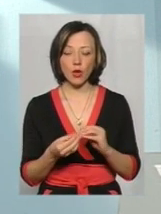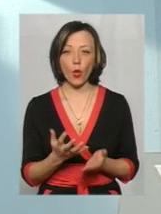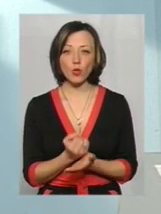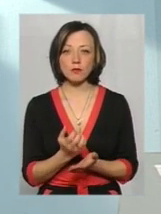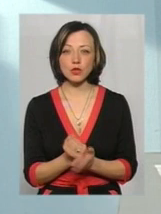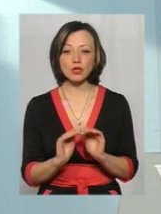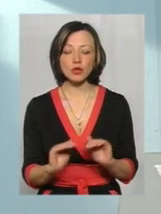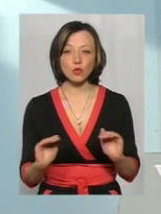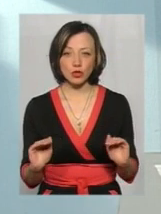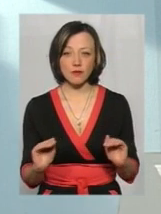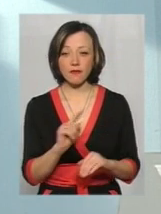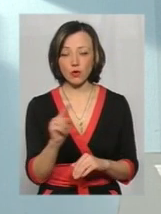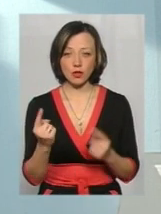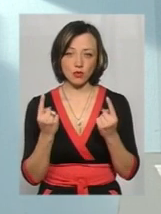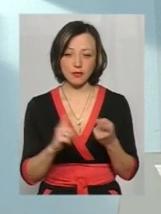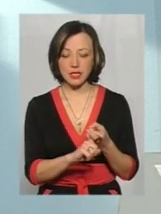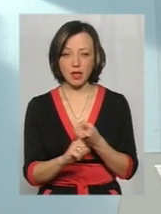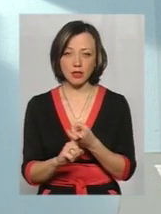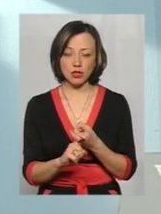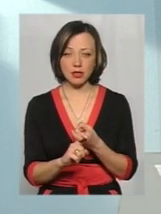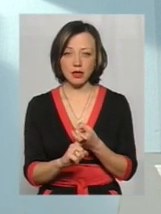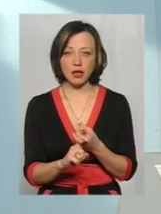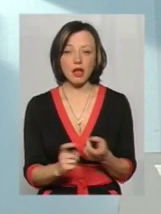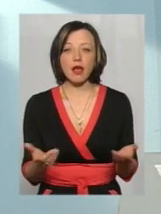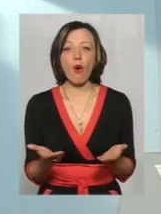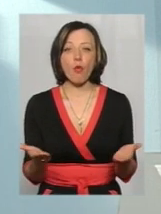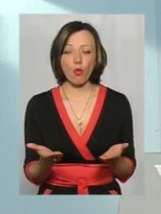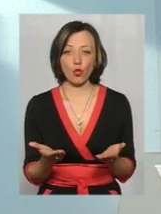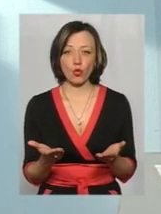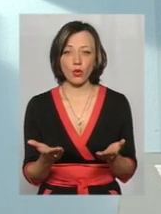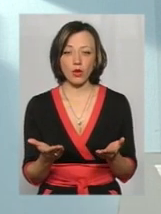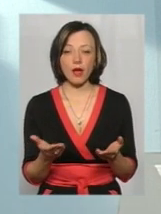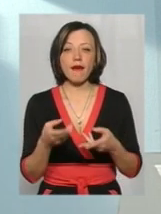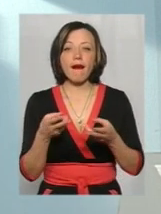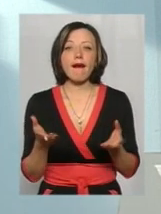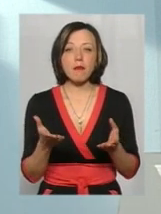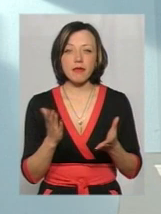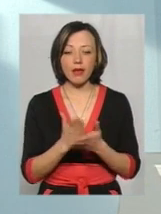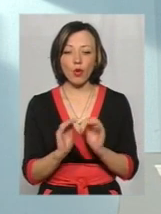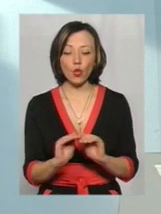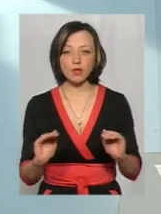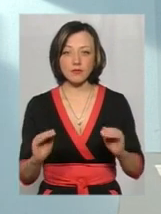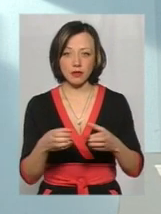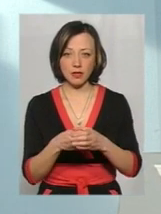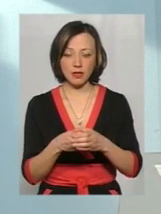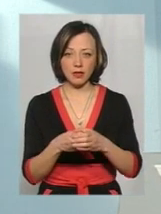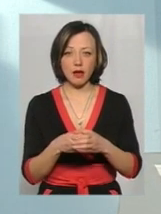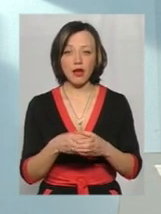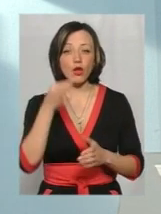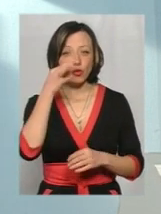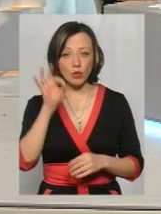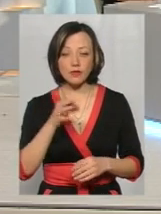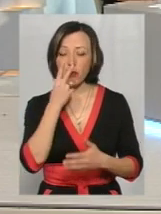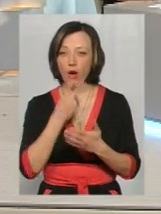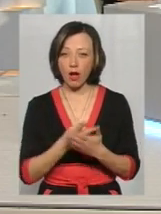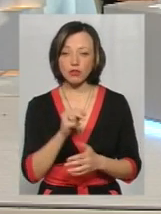успішності учнів, то вони суттєво залежать від того, яким є учнівський контингент. А які дані? Практика